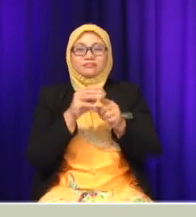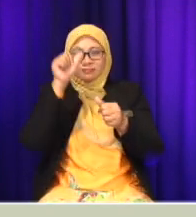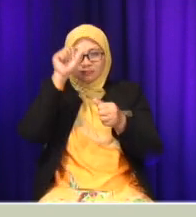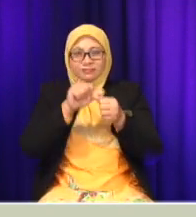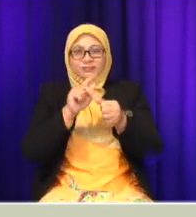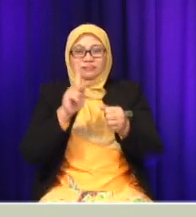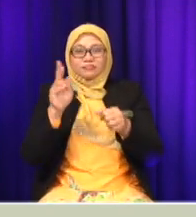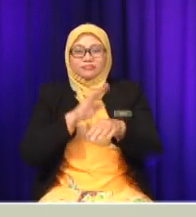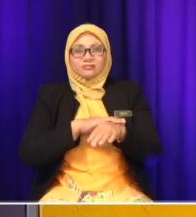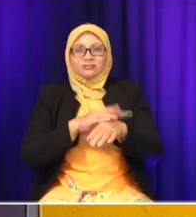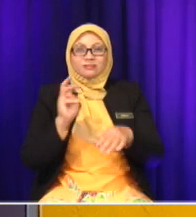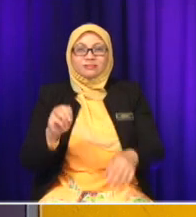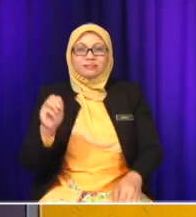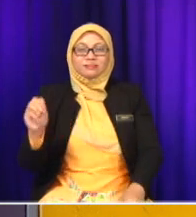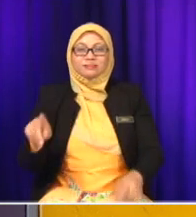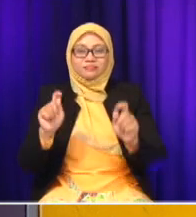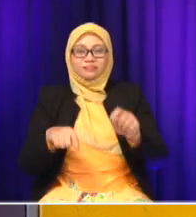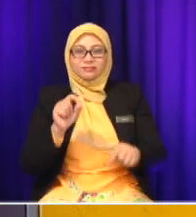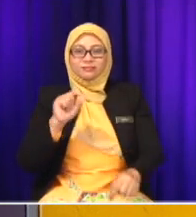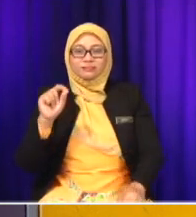murid mesti tulis